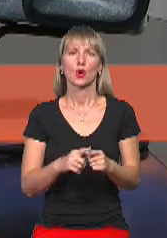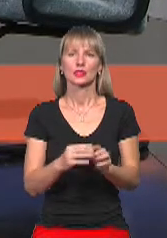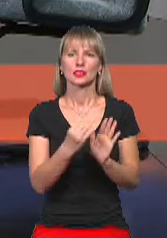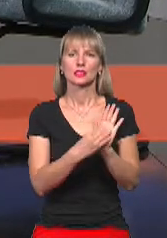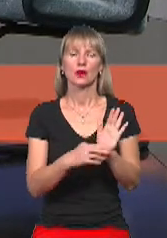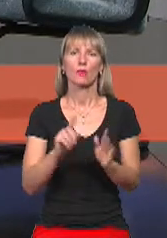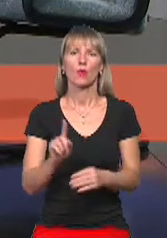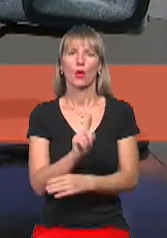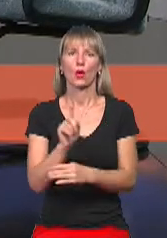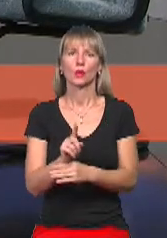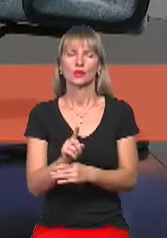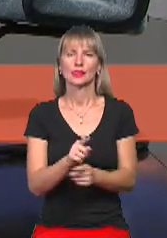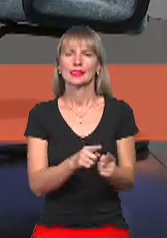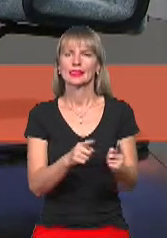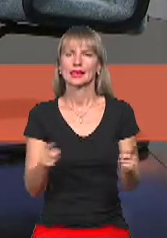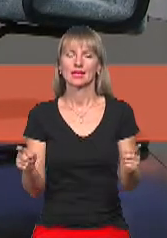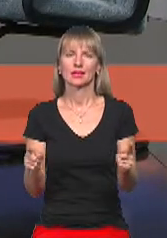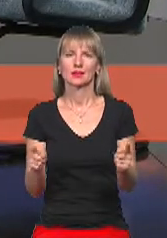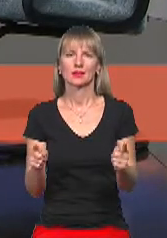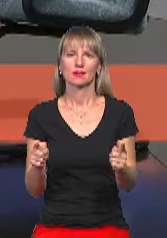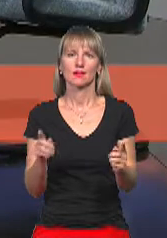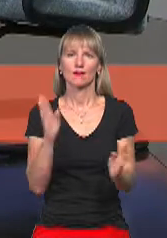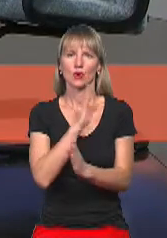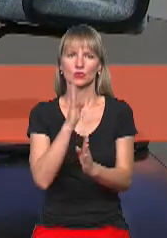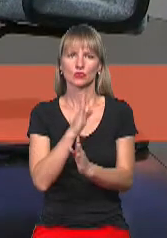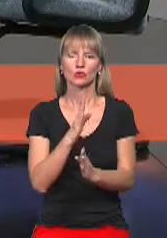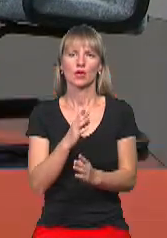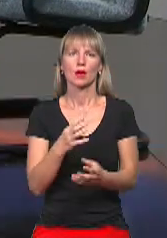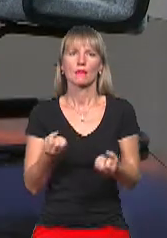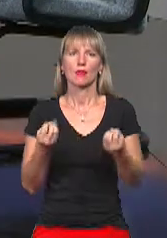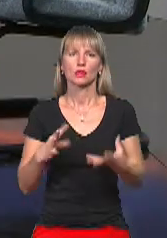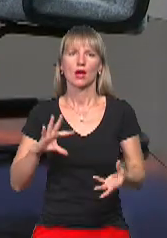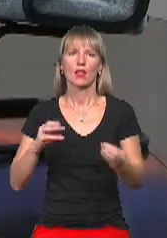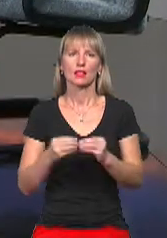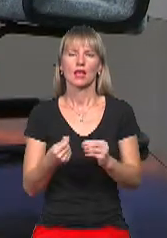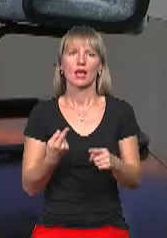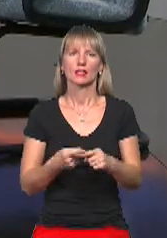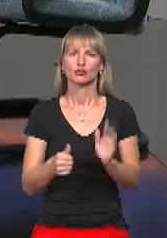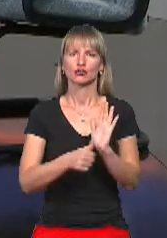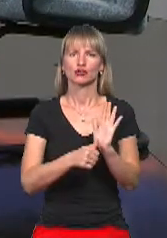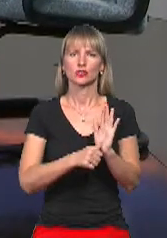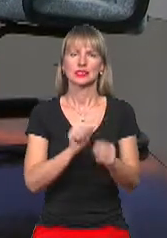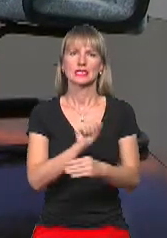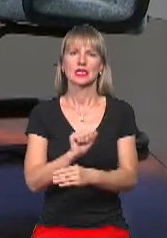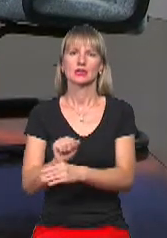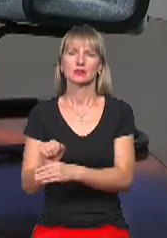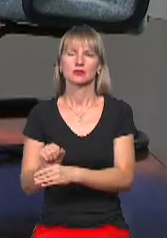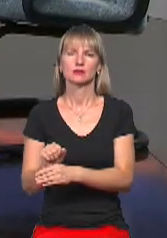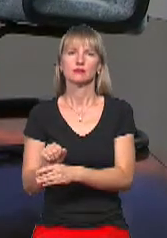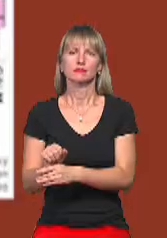по годинний хід концентрації. І на підставі цього простого аналізу оцих 6 станцій всього лиш. Оце вони.